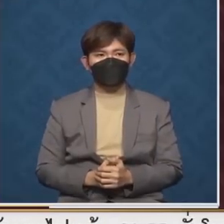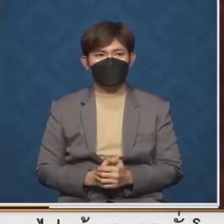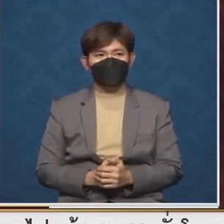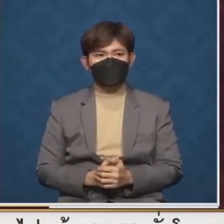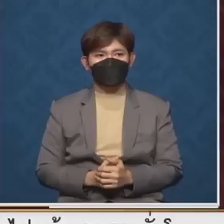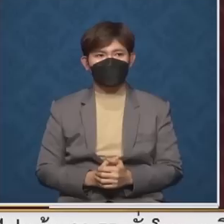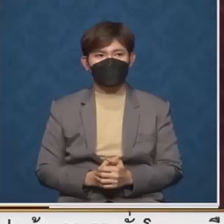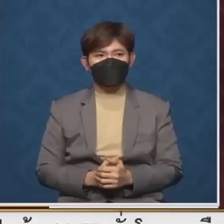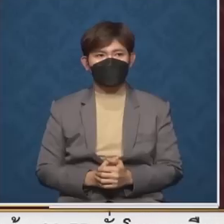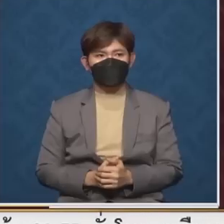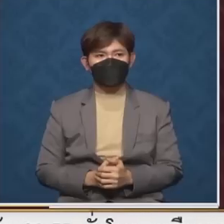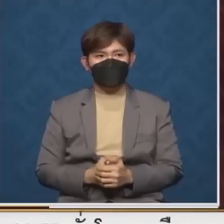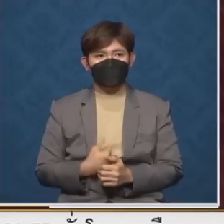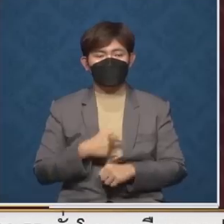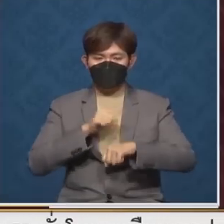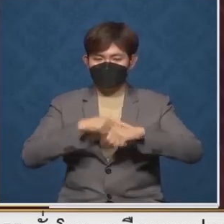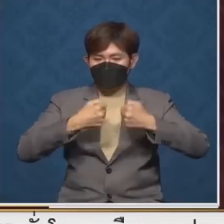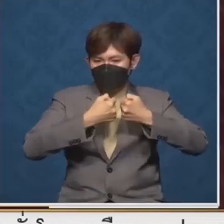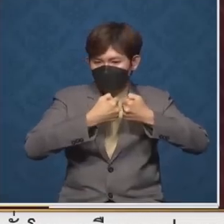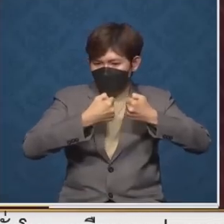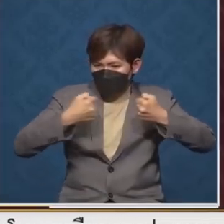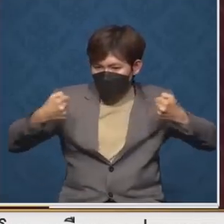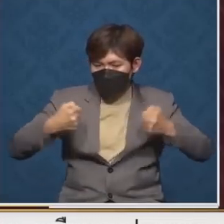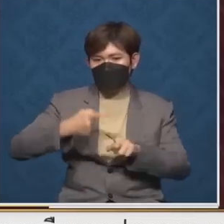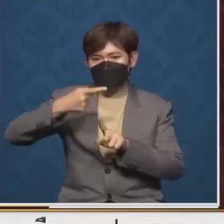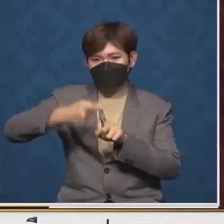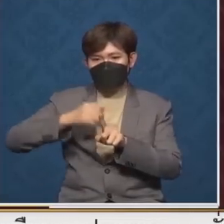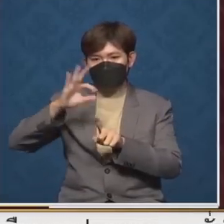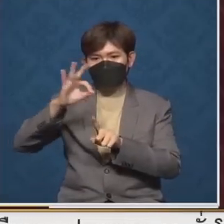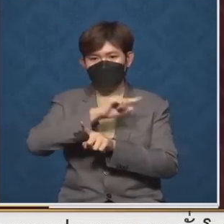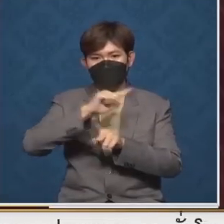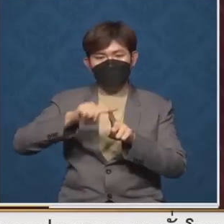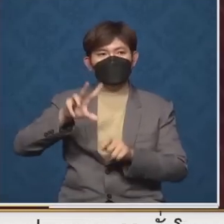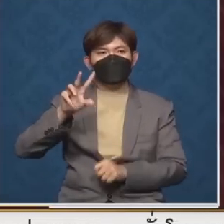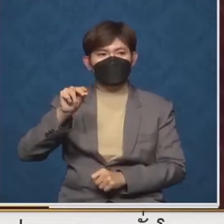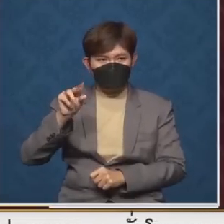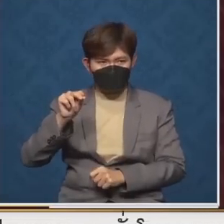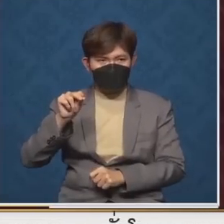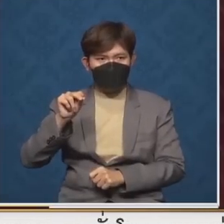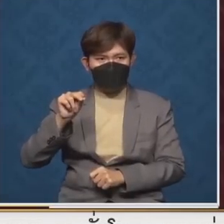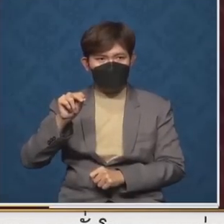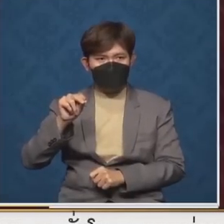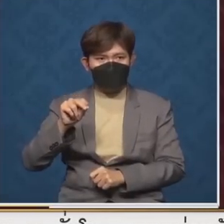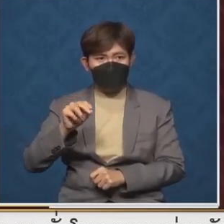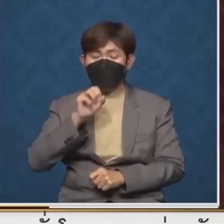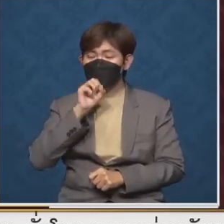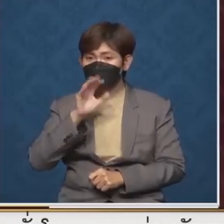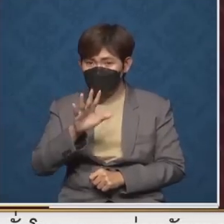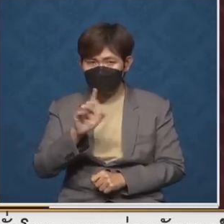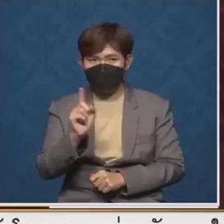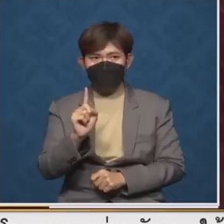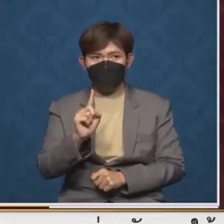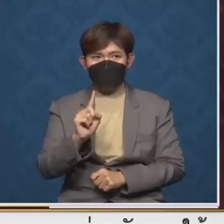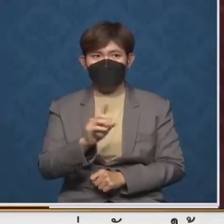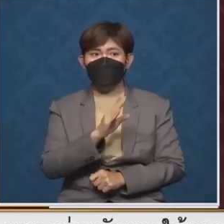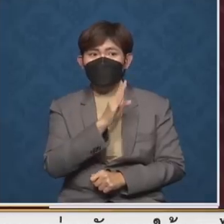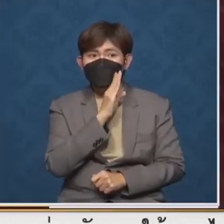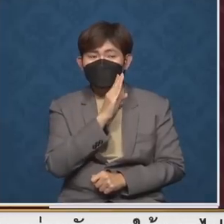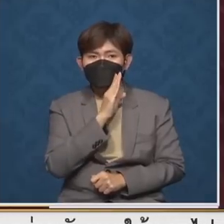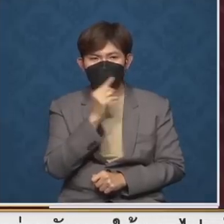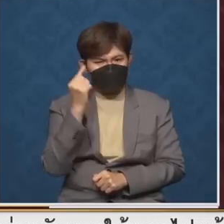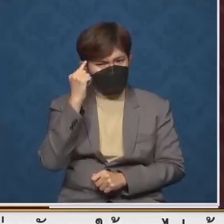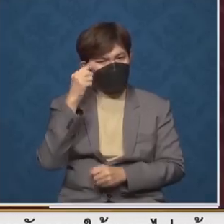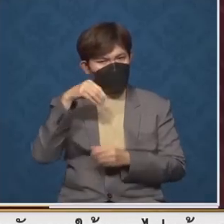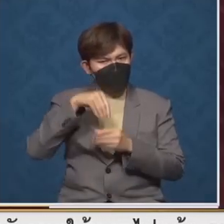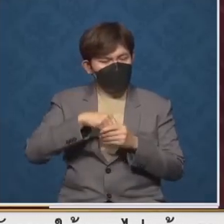แล้วท่านก็ยัมาขยายถึง 30 กัยายนผมยืนยัน สมมุติ แต่ผมวาท่านคง